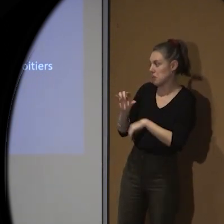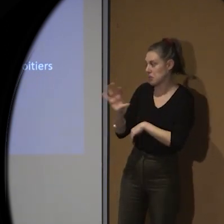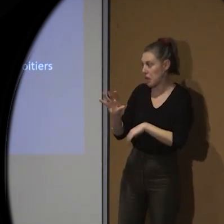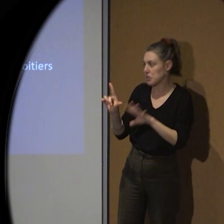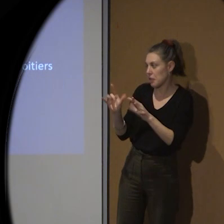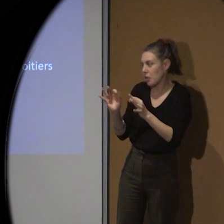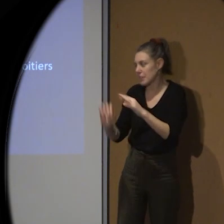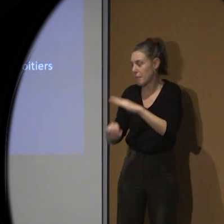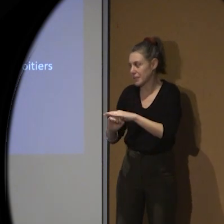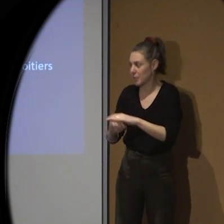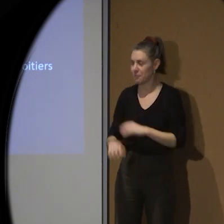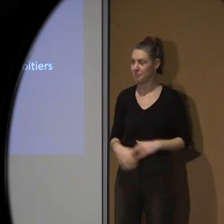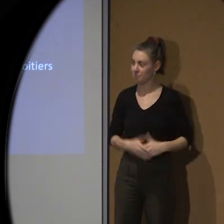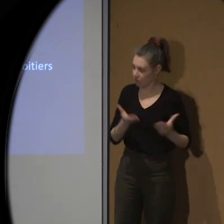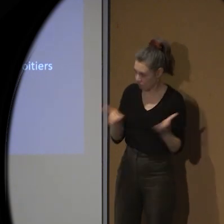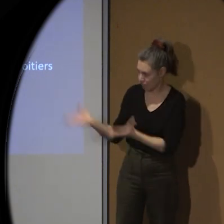C'est à vous.